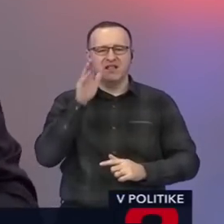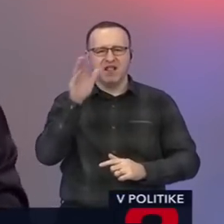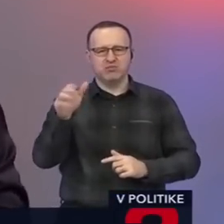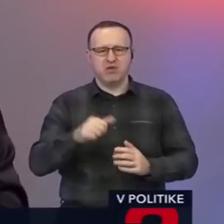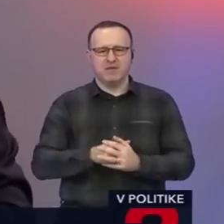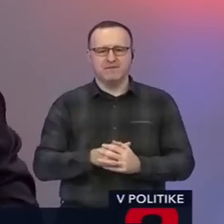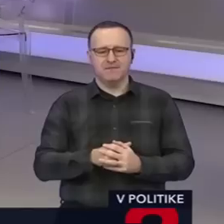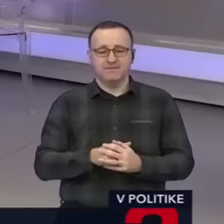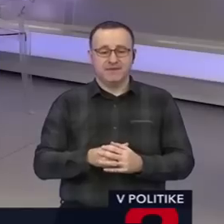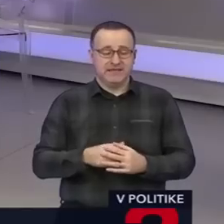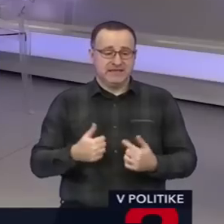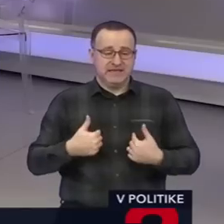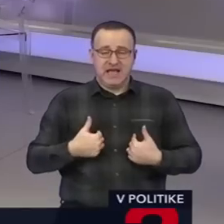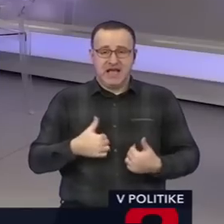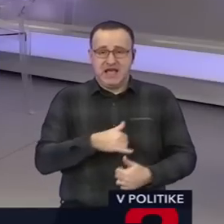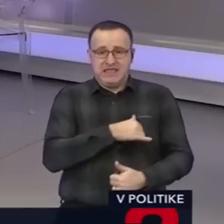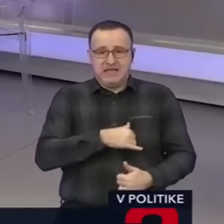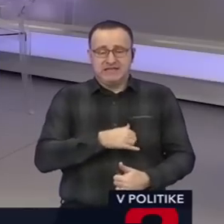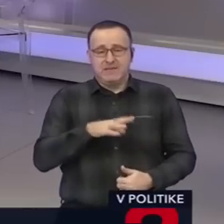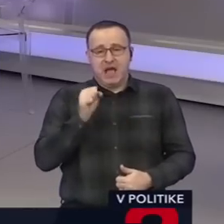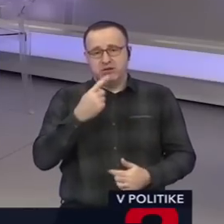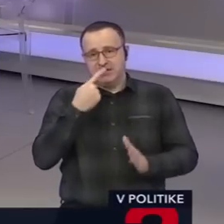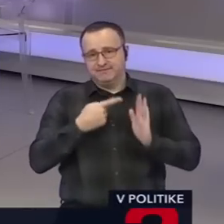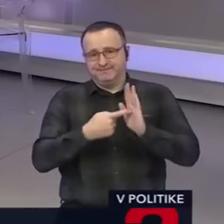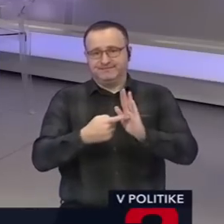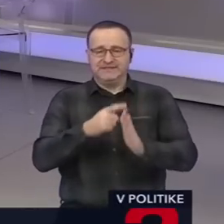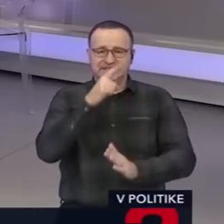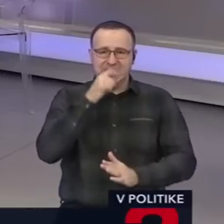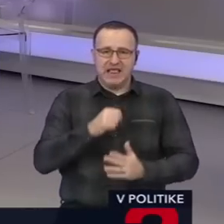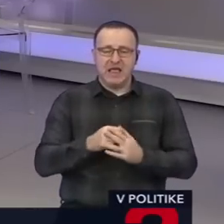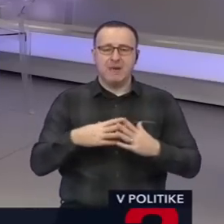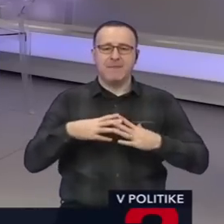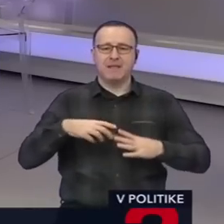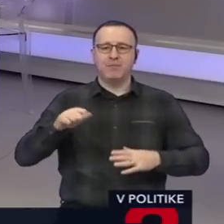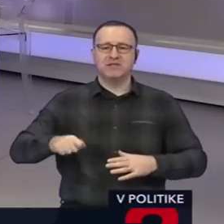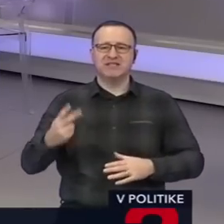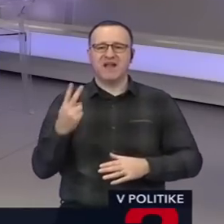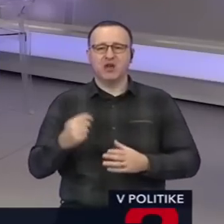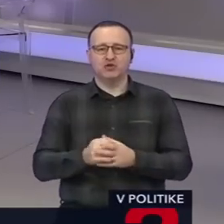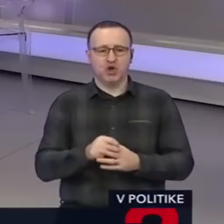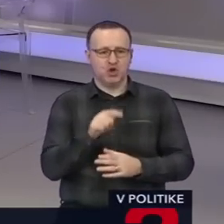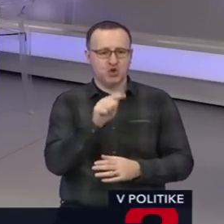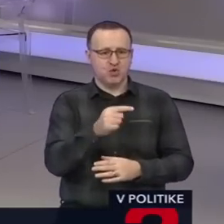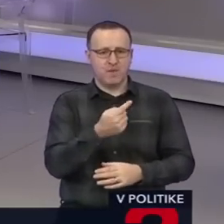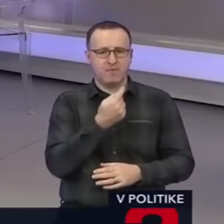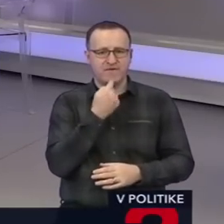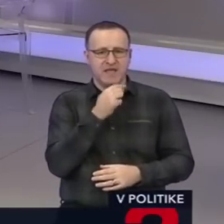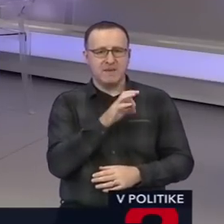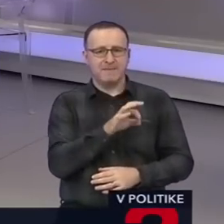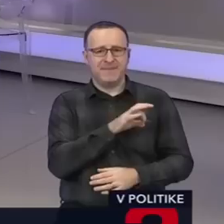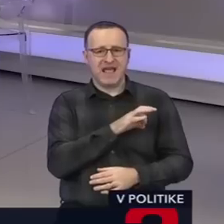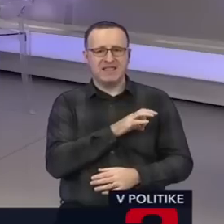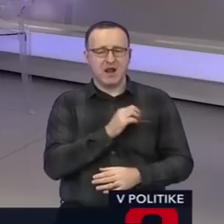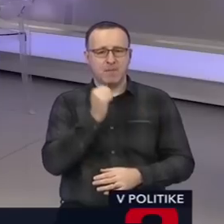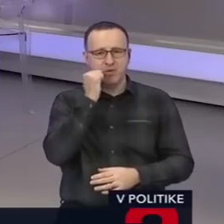Ja teraz nechcem, aby to vyznelo zle, pán poslanec Valášek, ale keď to povie priateľ Kremľa, maďarský